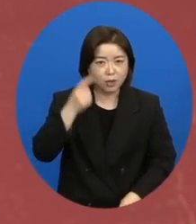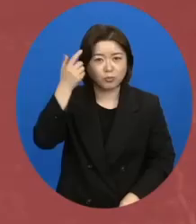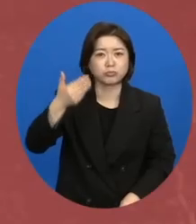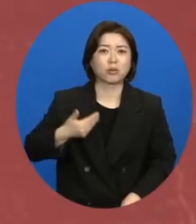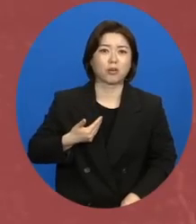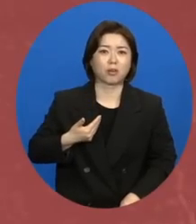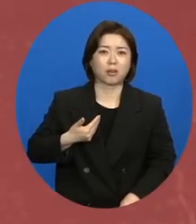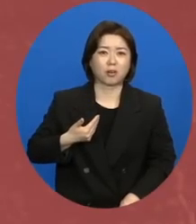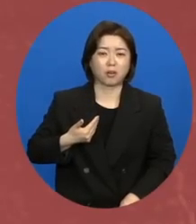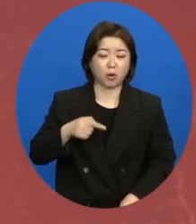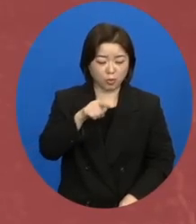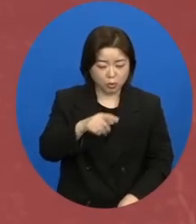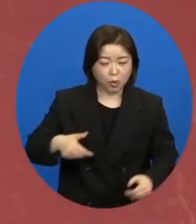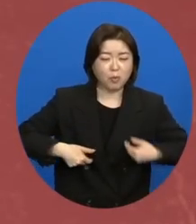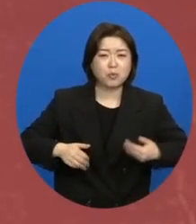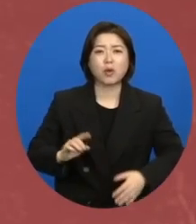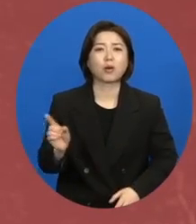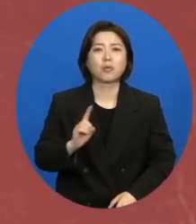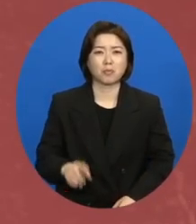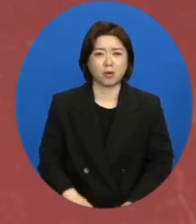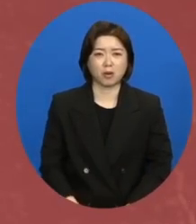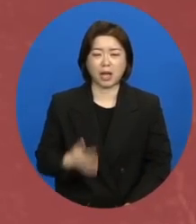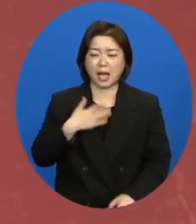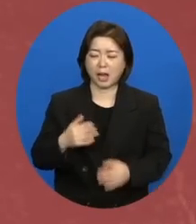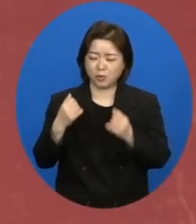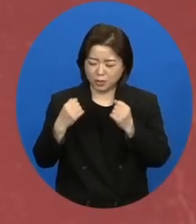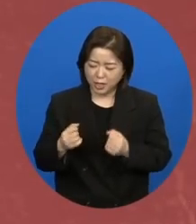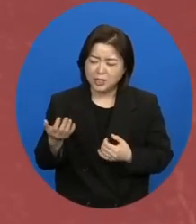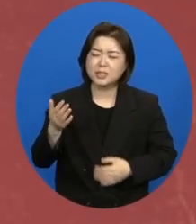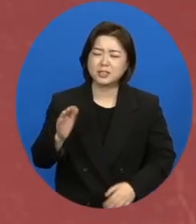그리고 뭐가 필요하냐고 물어본다고 알고 계시지만